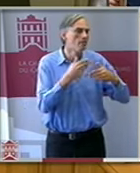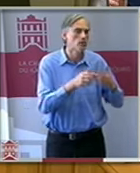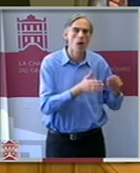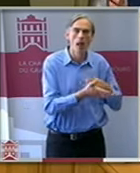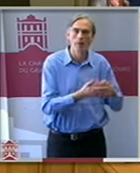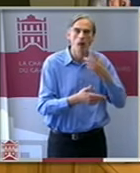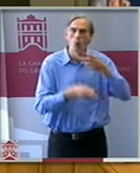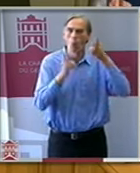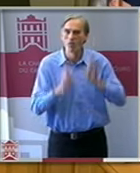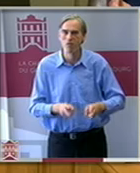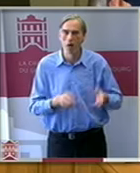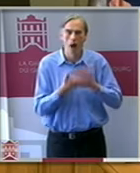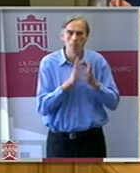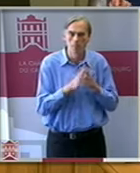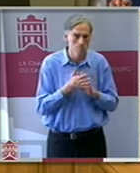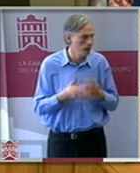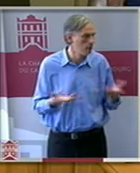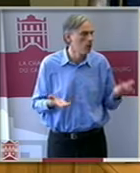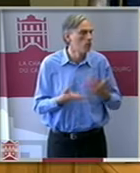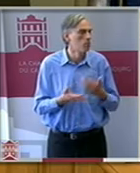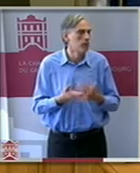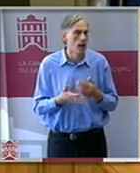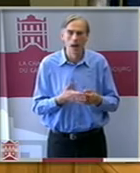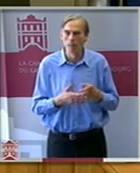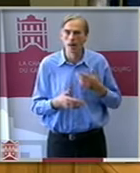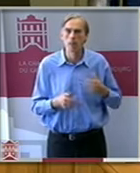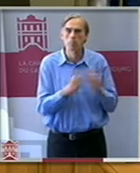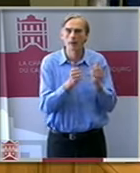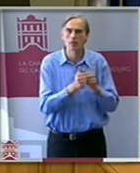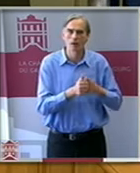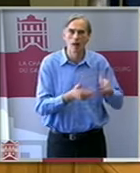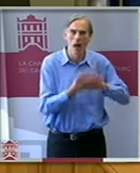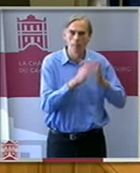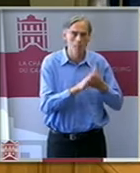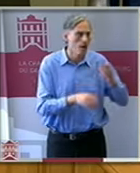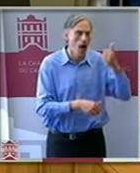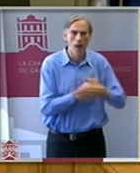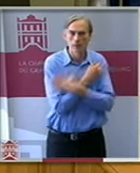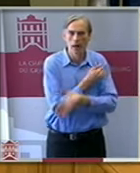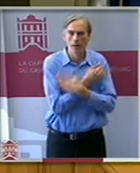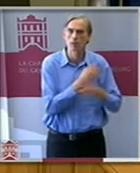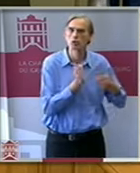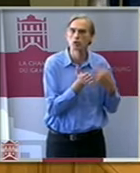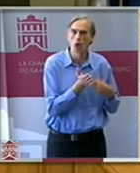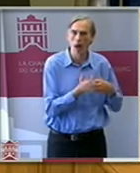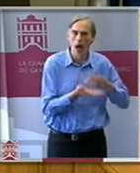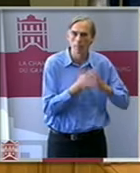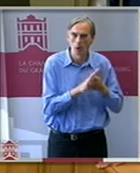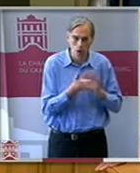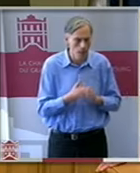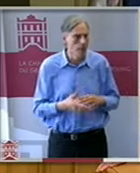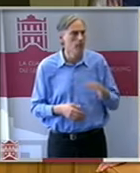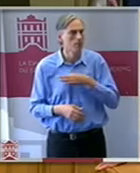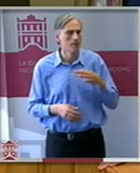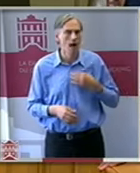Économique, über einseitige Investitions- und Steuerakkorde, über Privatschiedsgerichte und vieles mehr. Herr Präsident, bei der UNO gibt